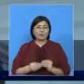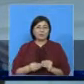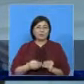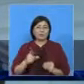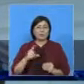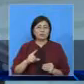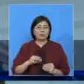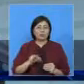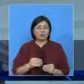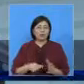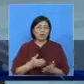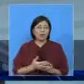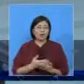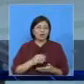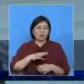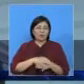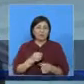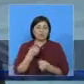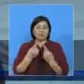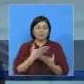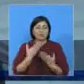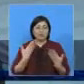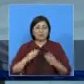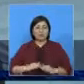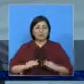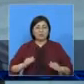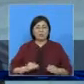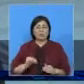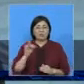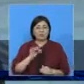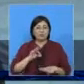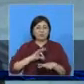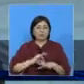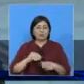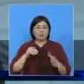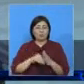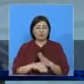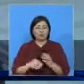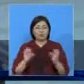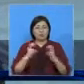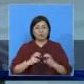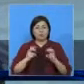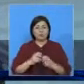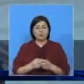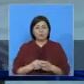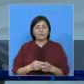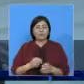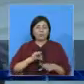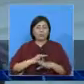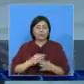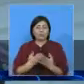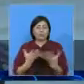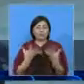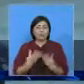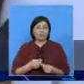фактісі анықталған жоқ. Кейін баланың ауру тарихы бойынша қосымша сот медициналық сараптама тағайындалып, бүгінгі күнге